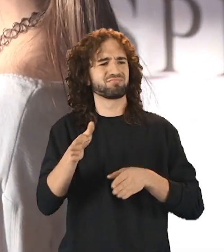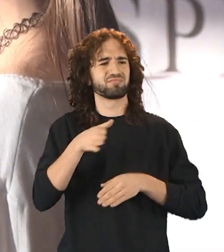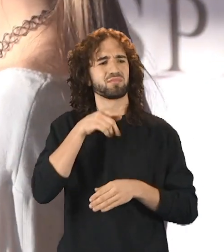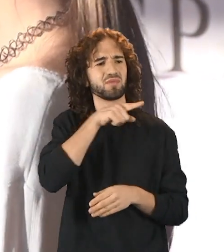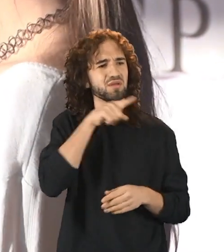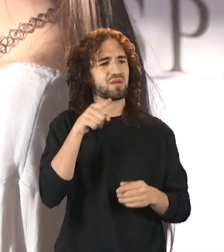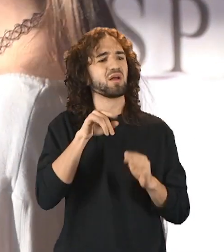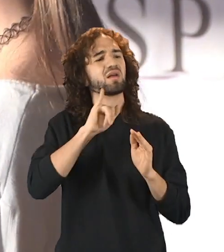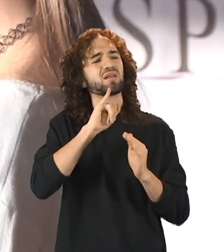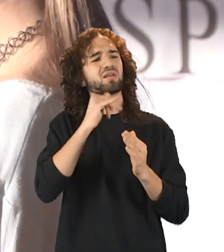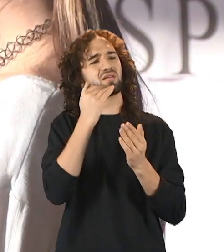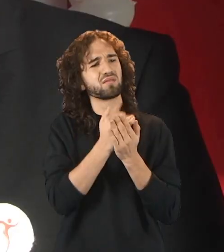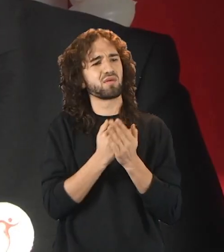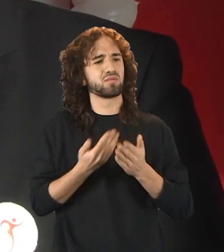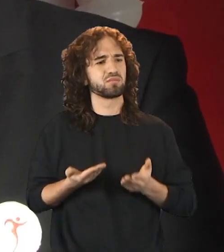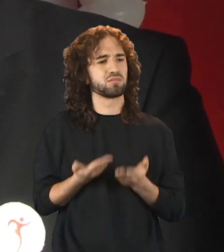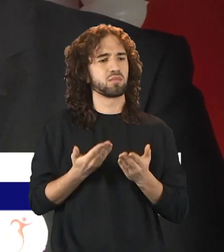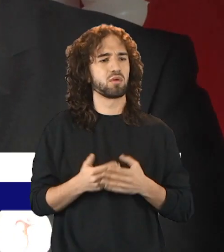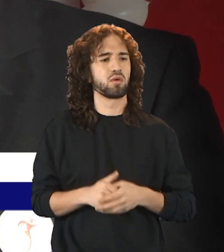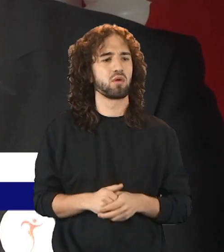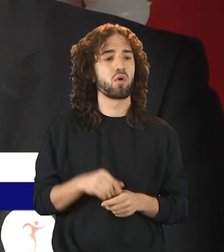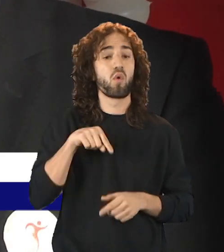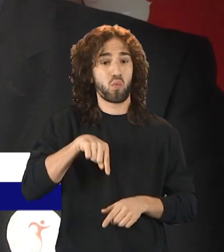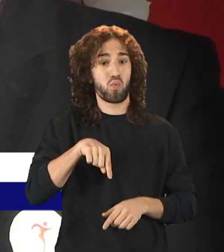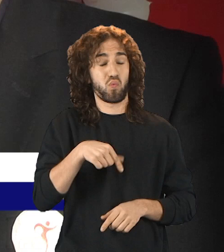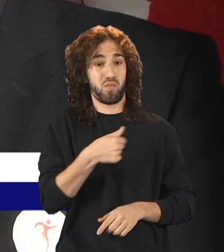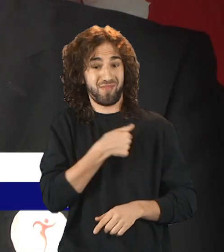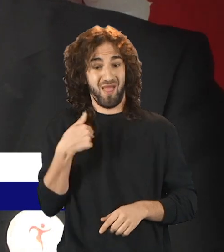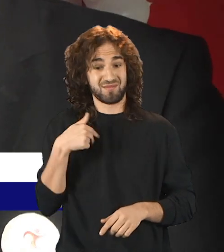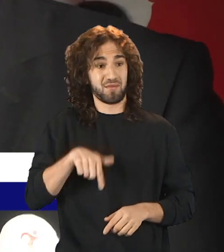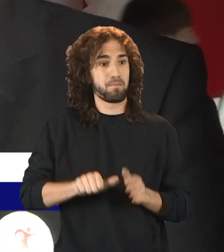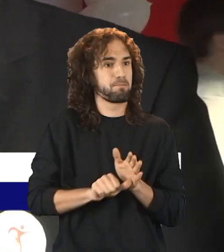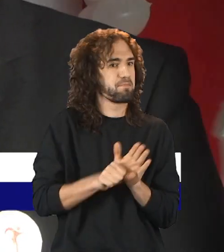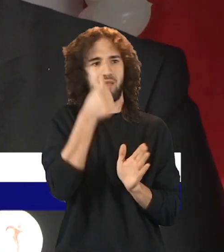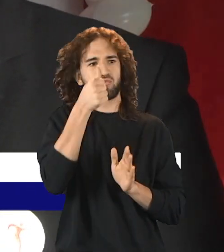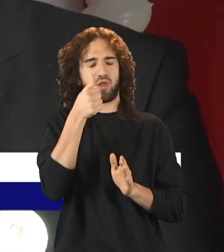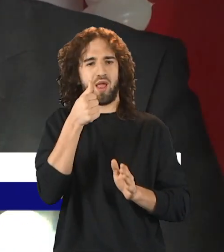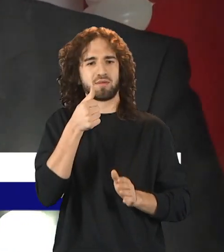poziomie funkcjonowanie tej placówki. Postanowiliśmy, że u nas pierwszy raz również uczcimy